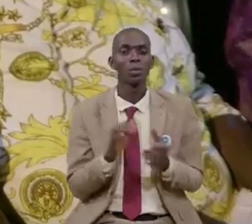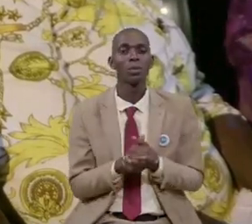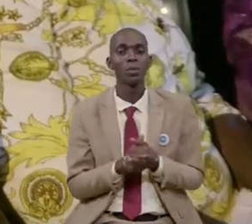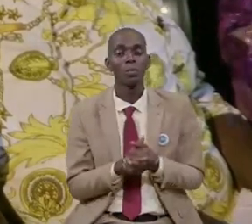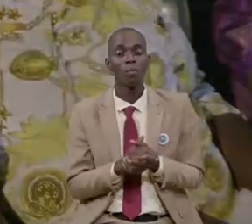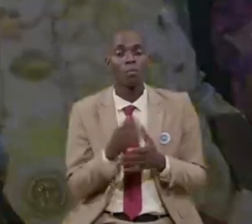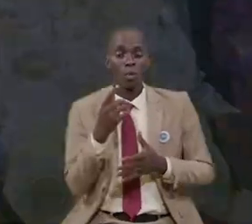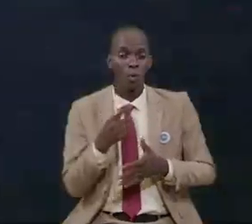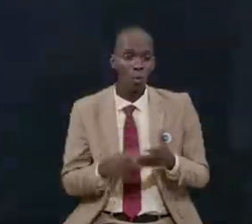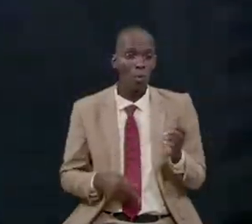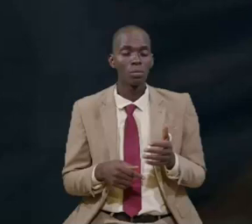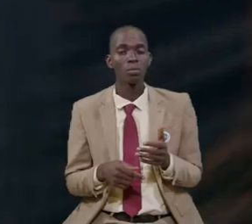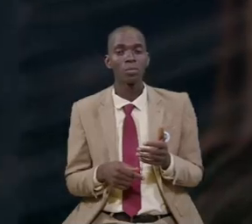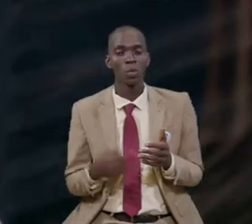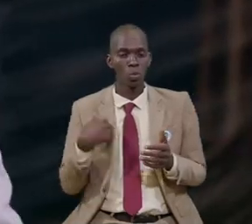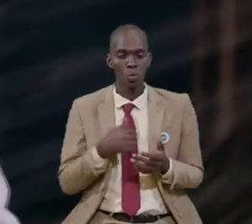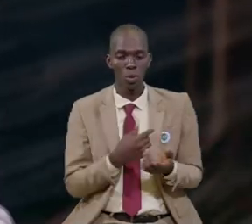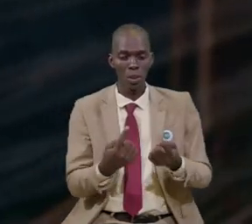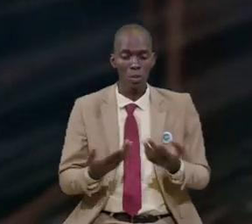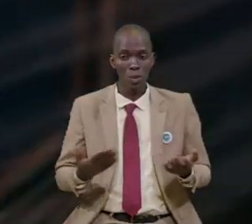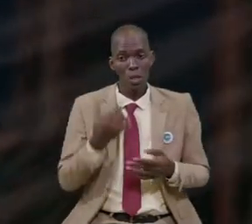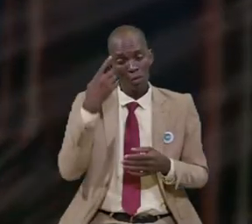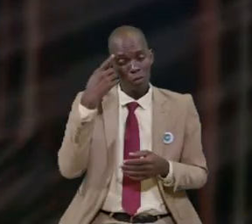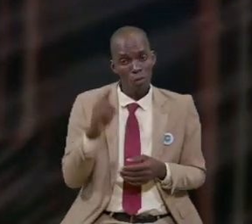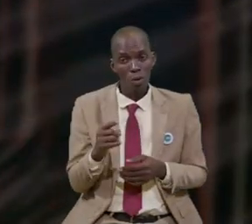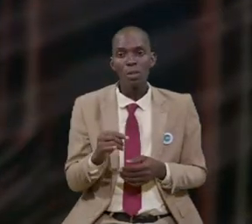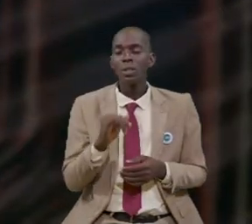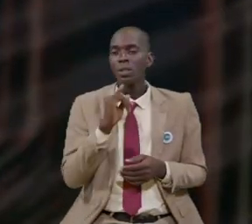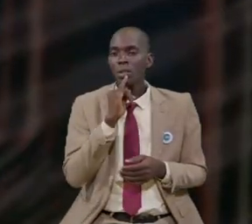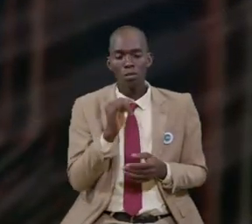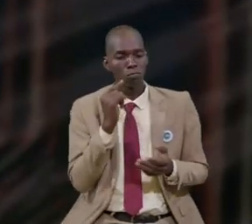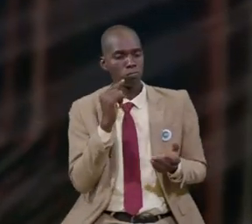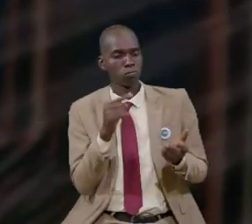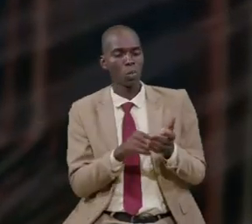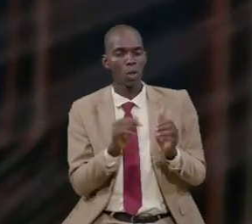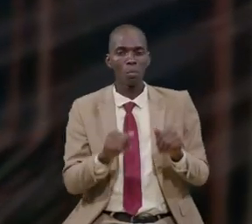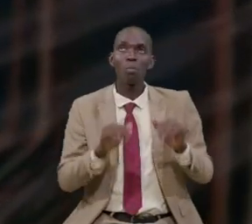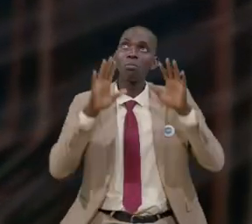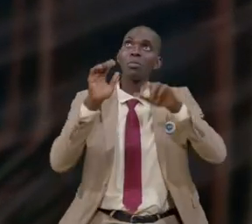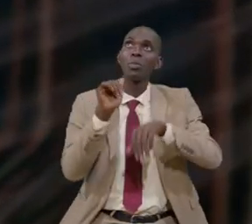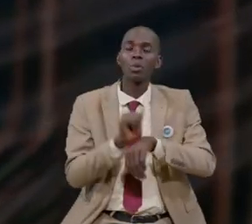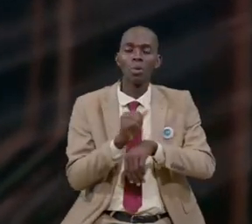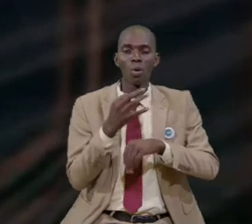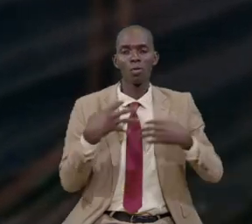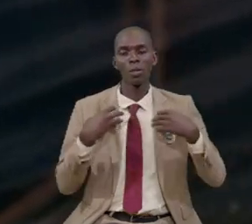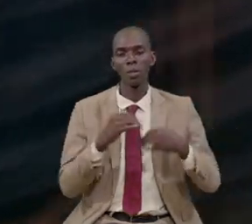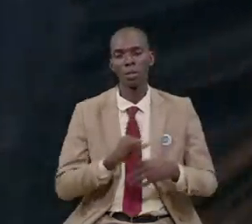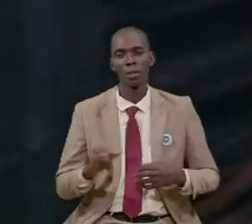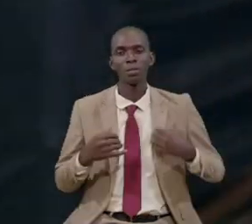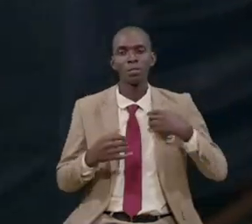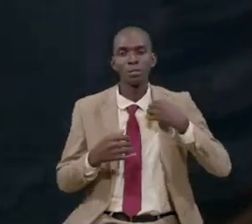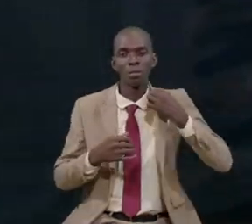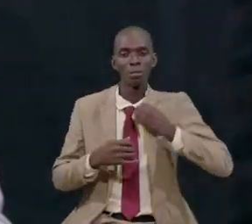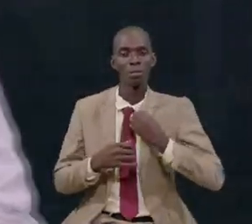faire ici, à cette croisade, sont des miracles remarquables de guérison. Amen. Les